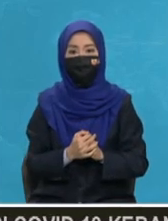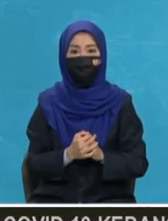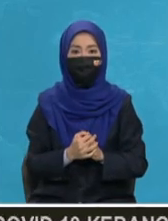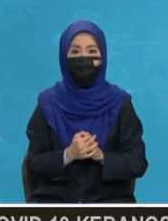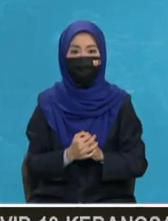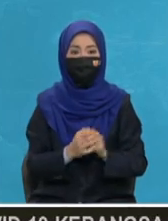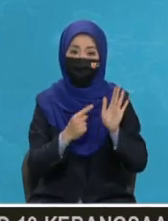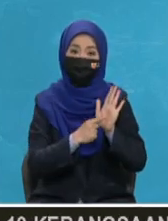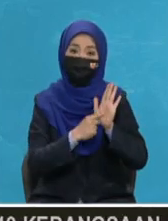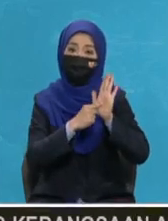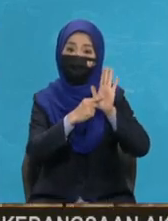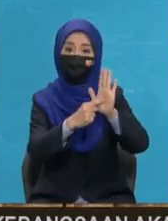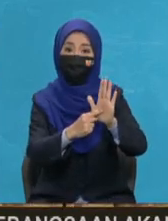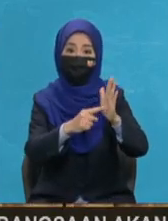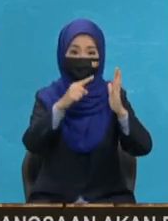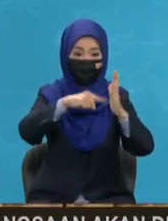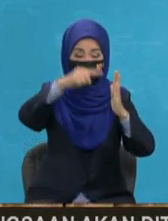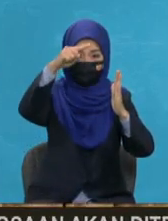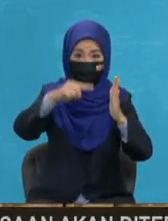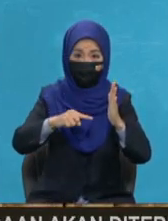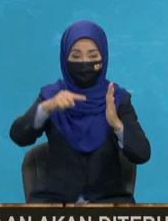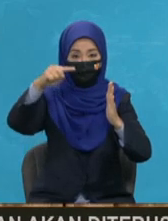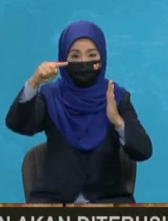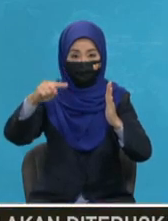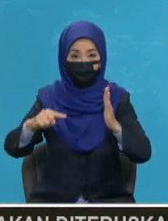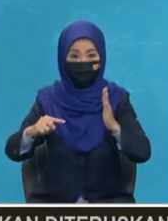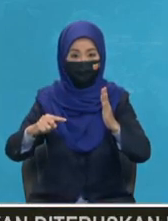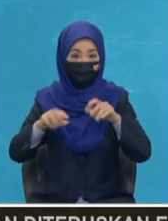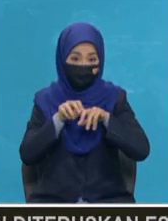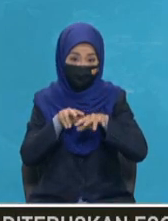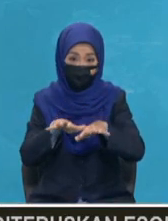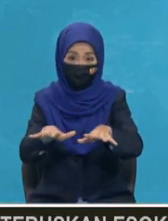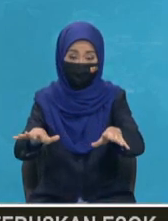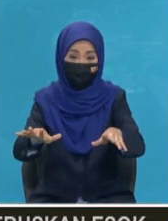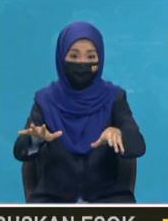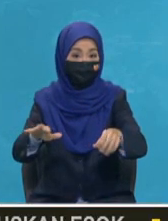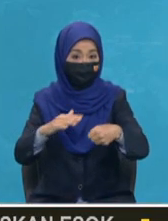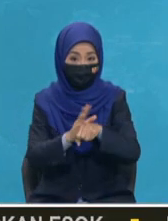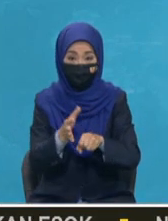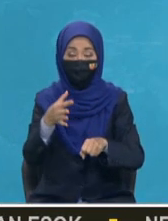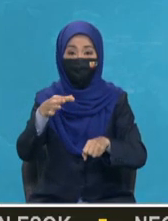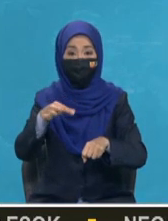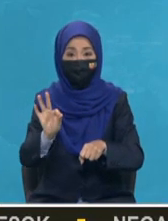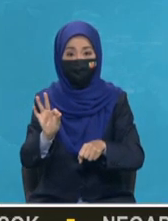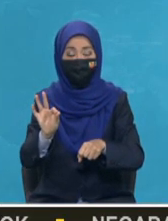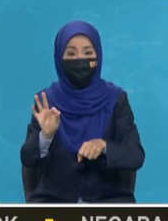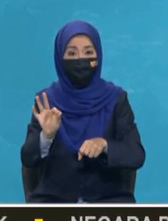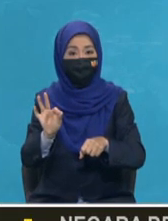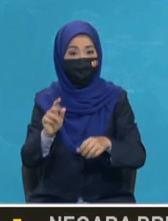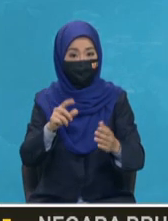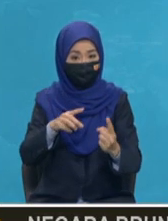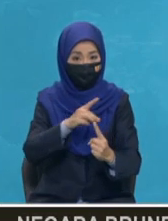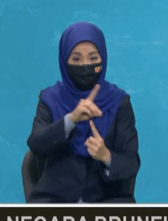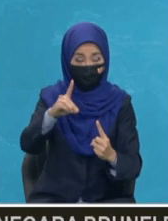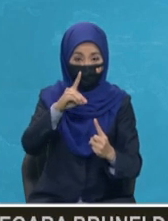tertera di skin sekarang ialah gravior menunjukkan epidemic of sebagai gelombang kedua berdasarkan tari khas